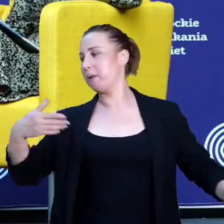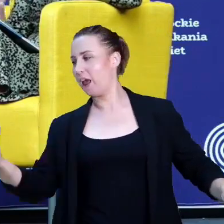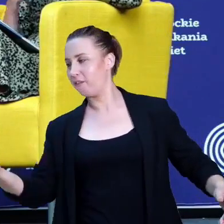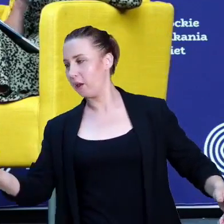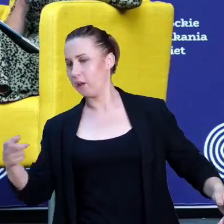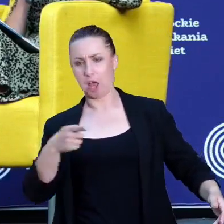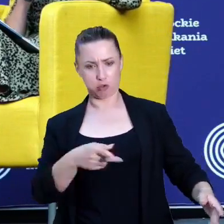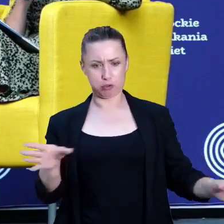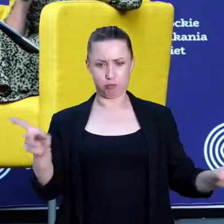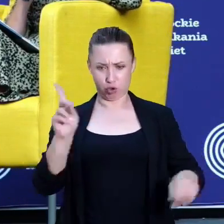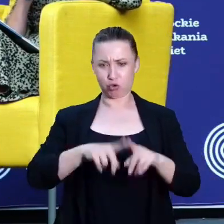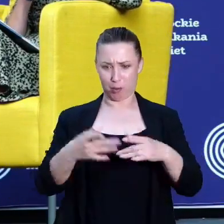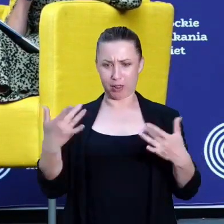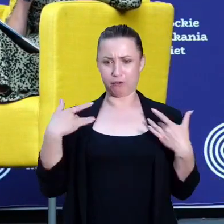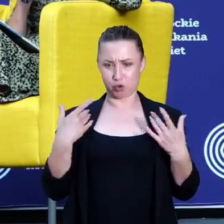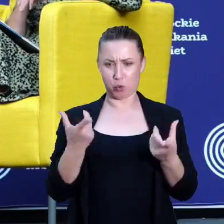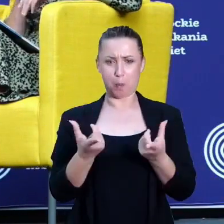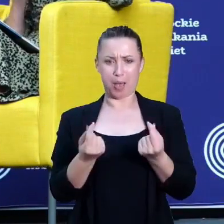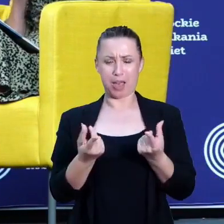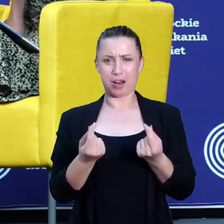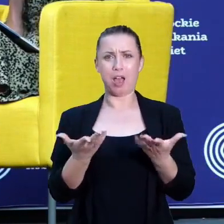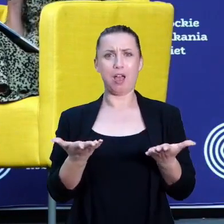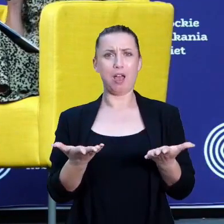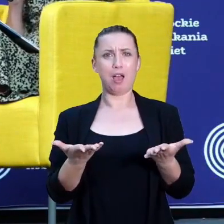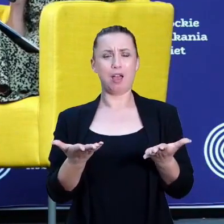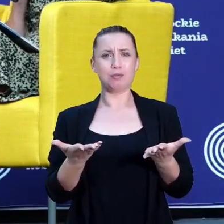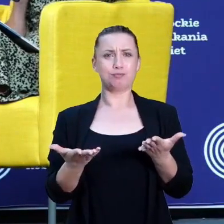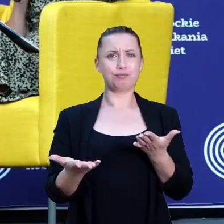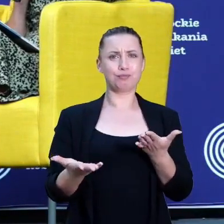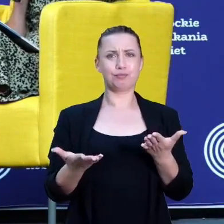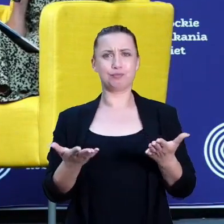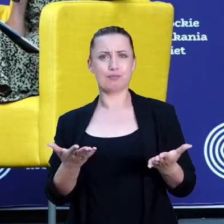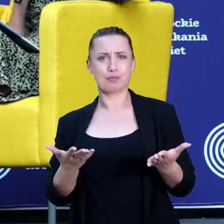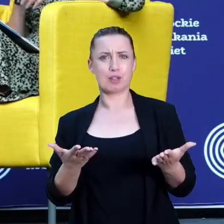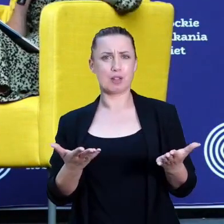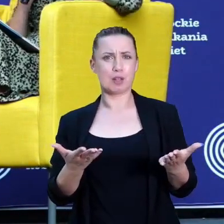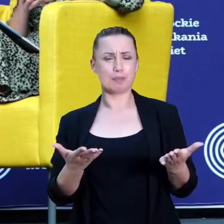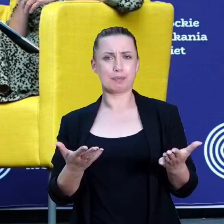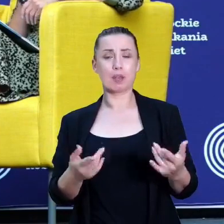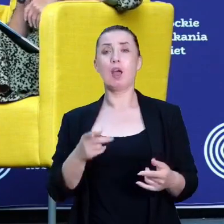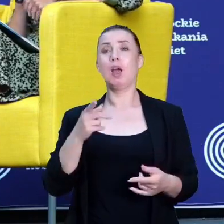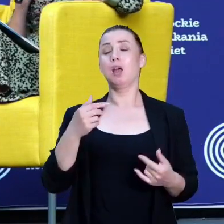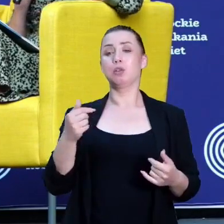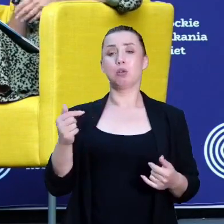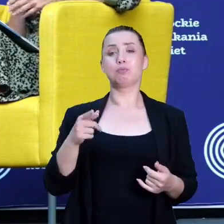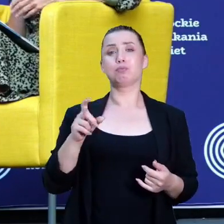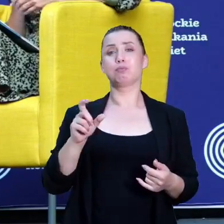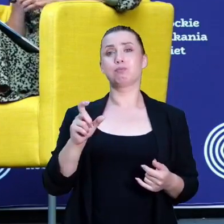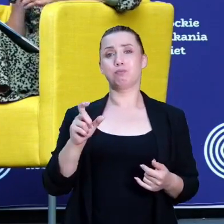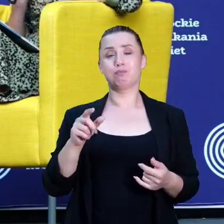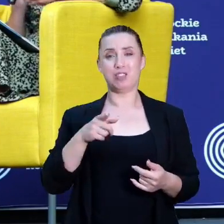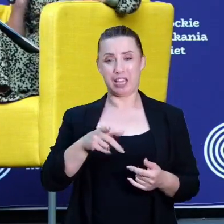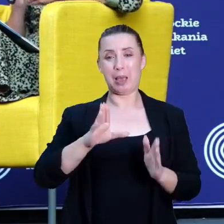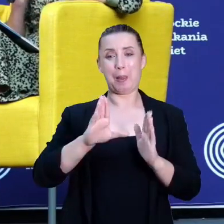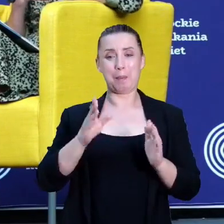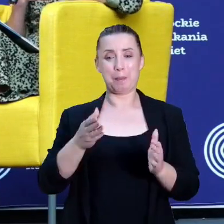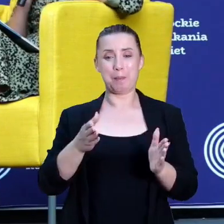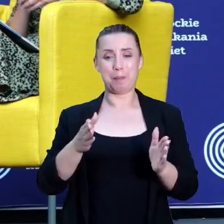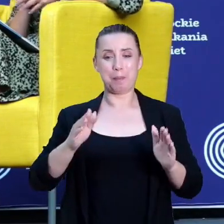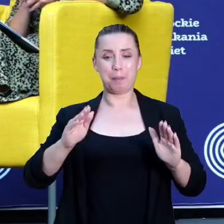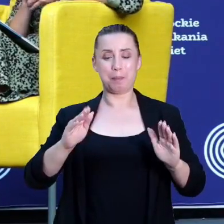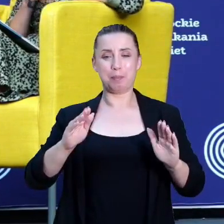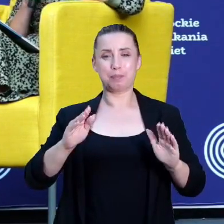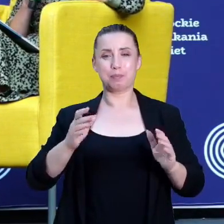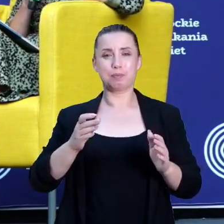tam, tak? Więc to sytuacja. Ja myślę, że to, co Magda mówiłaś, że w tych mniejszych miejscowościach także starsze kobiety brały udział w